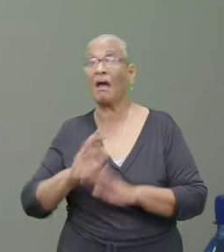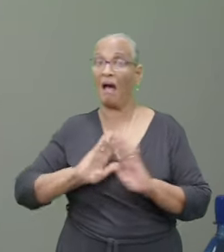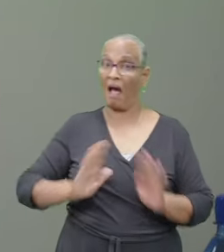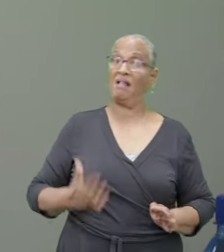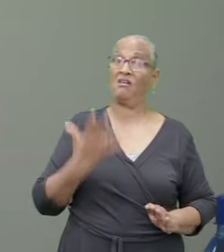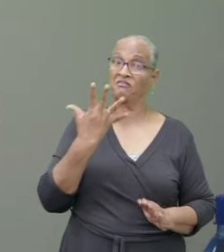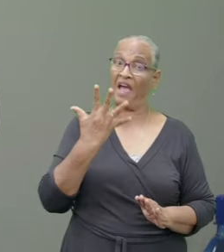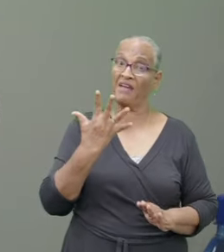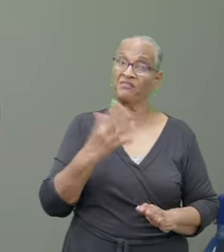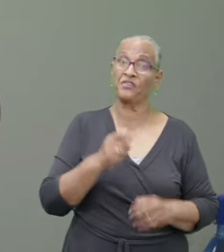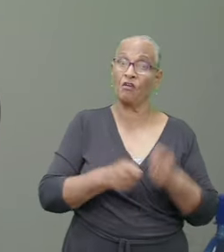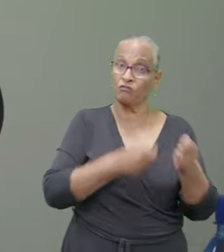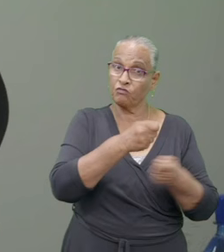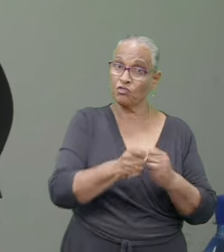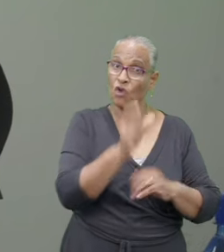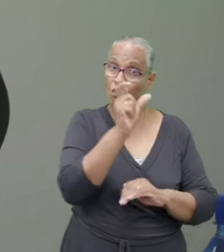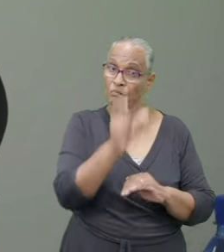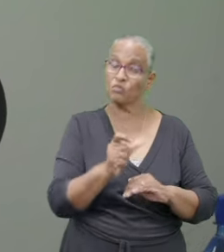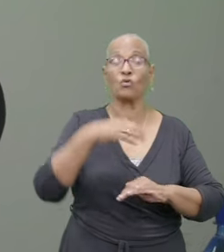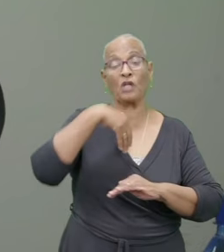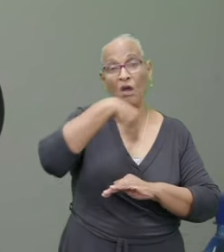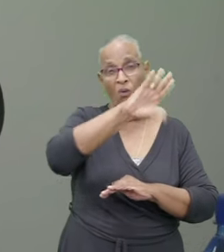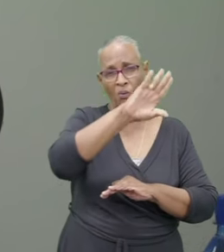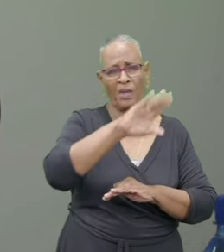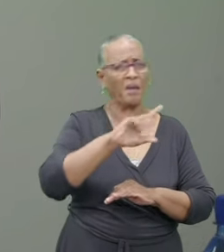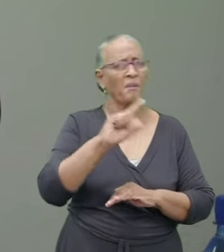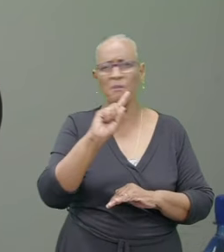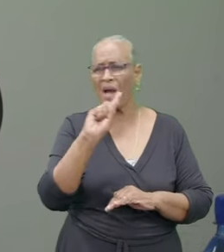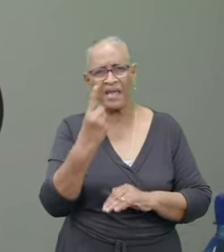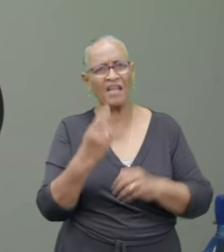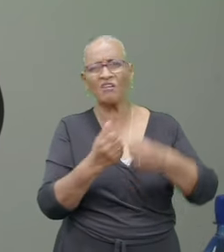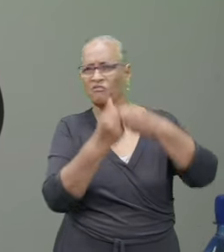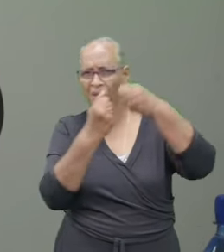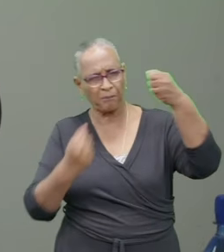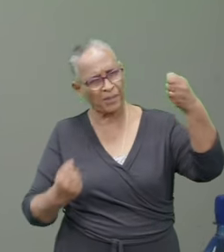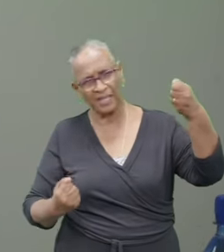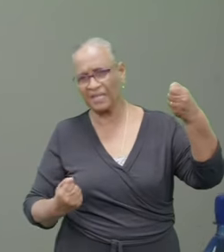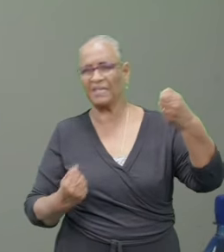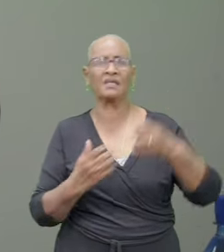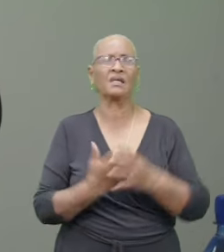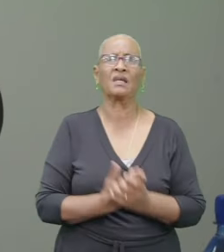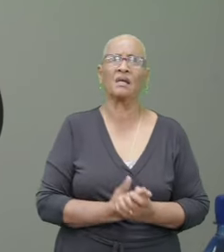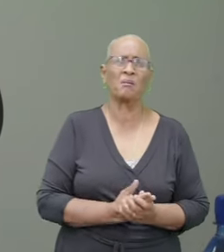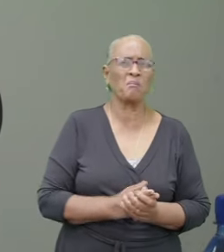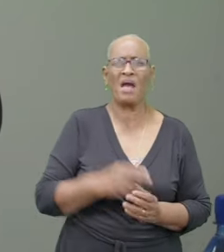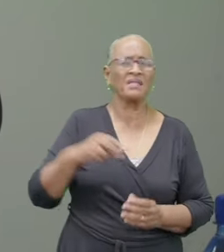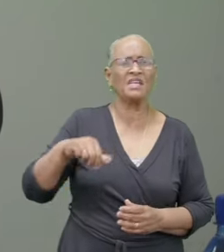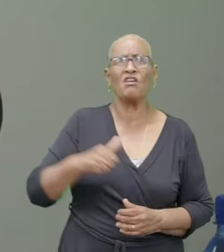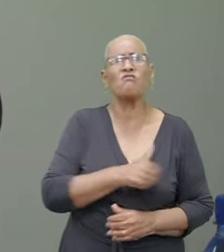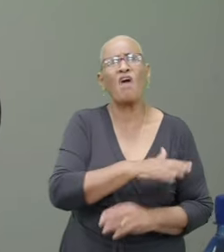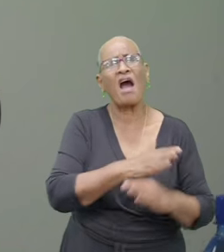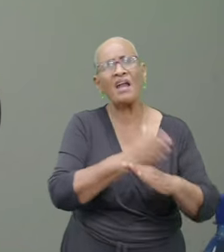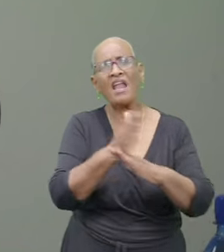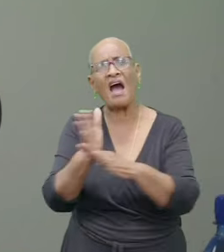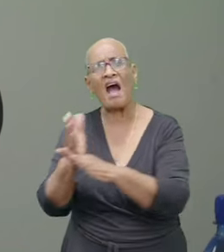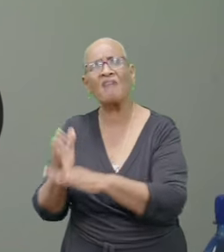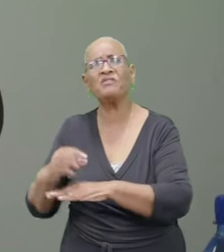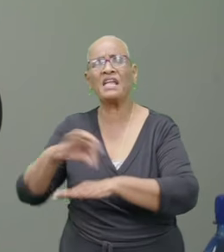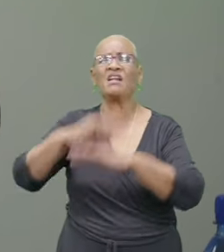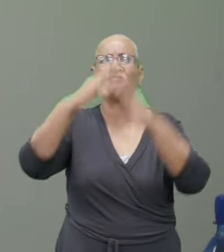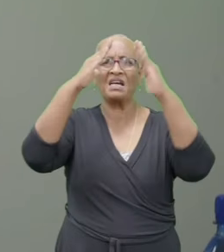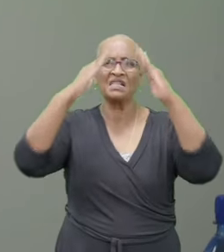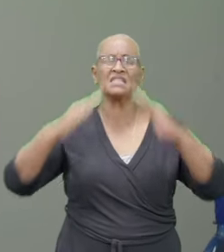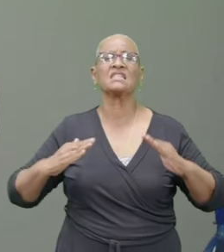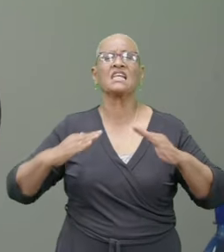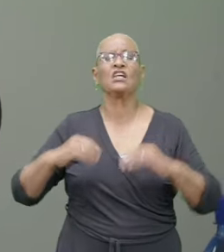vertrekken. Maar elke verpleegkundige, elke gespecialiseerde verpleegkundige, we nu naar specifiek over de NICU, maar geldt ook voor alle high-care afdelingen in